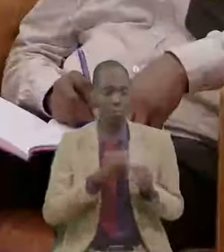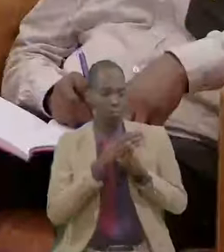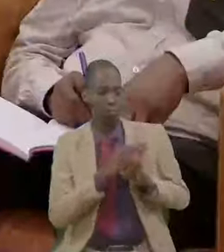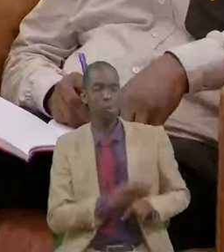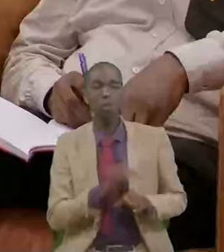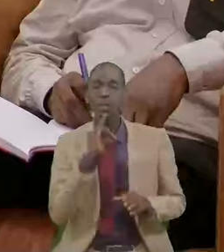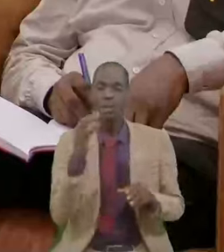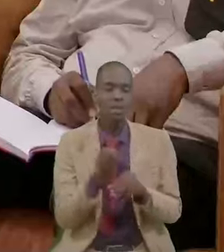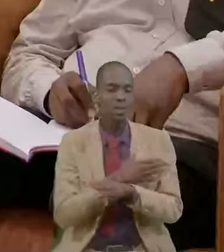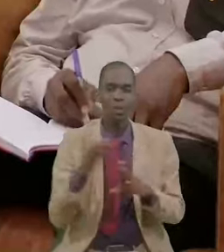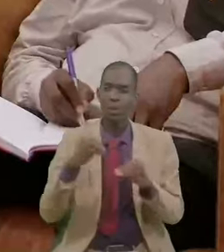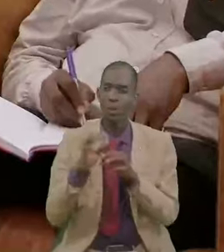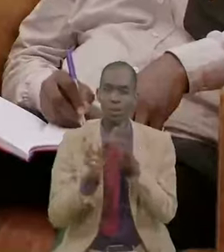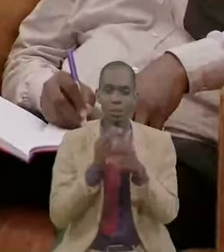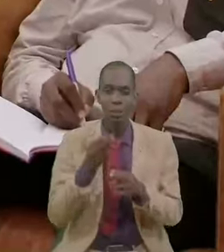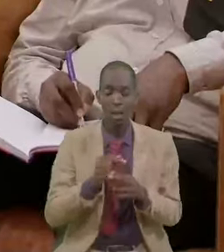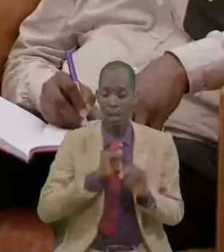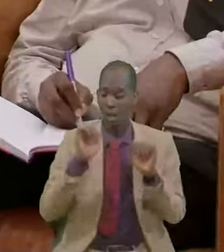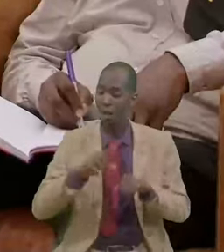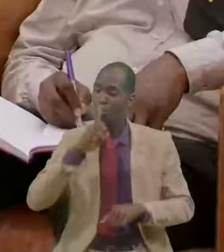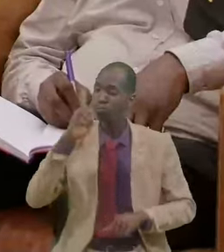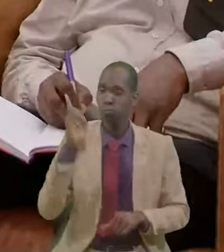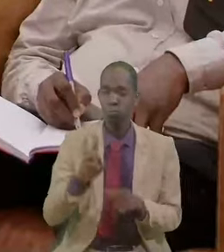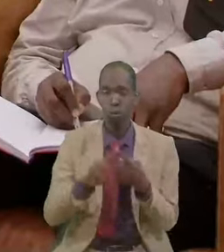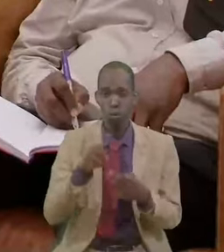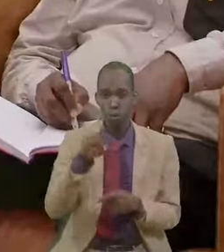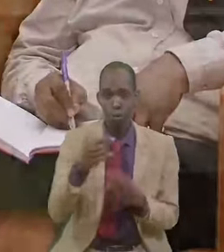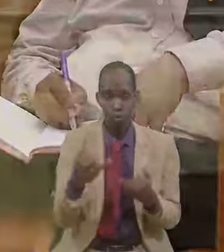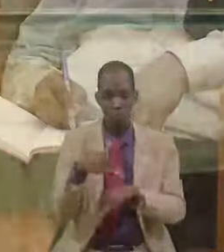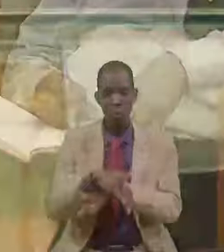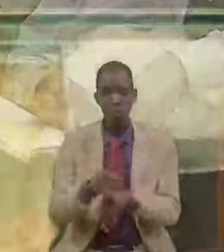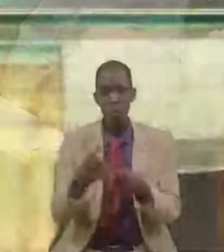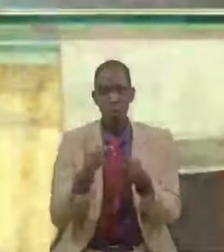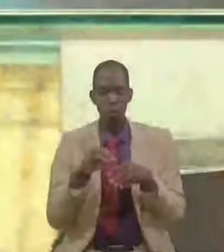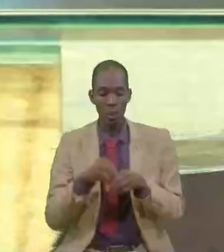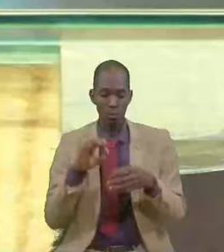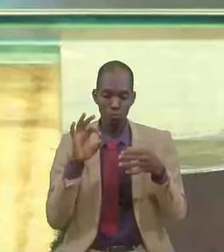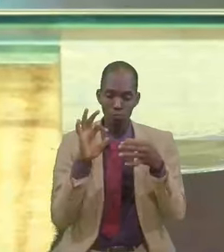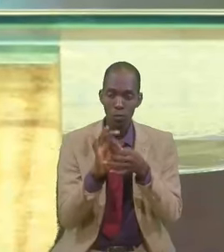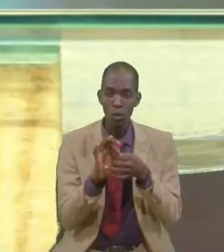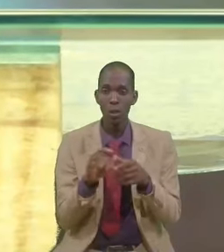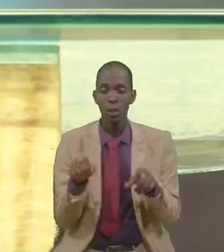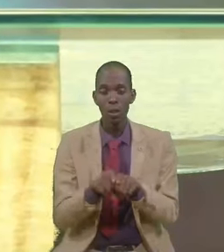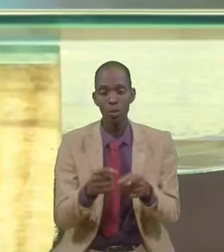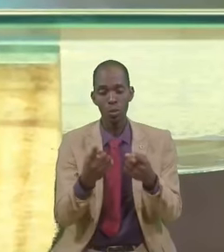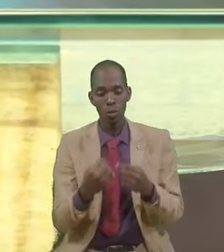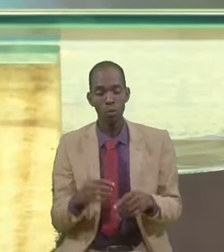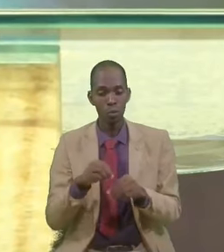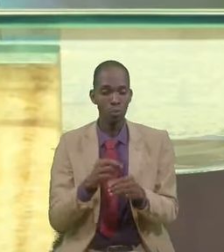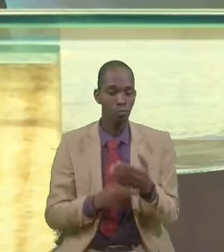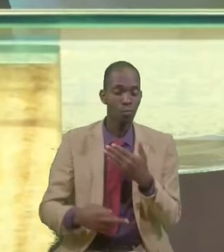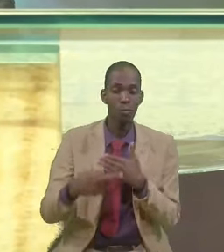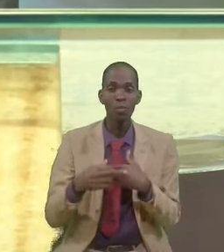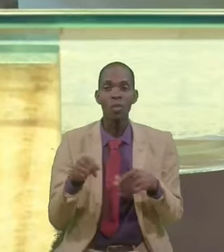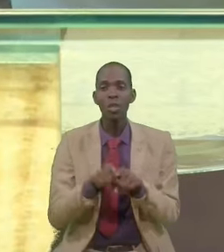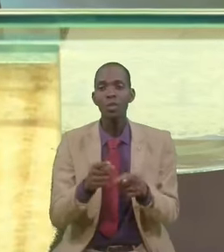est ôtée de devant vous. Je peux vous l'assurer ce soir comme vous êtes arrivé en connexion. Vous êtes venu en réconciliation,